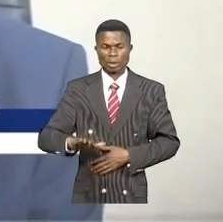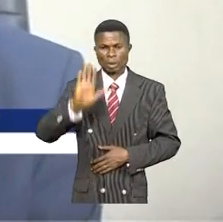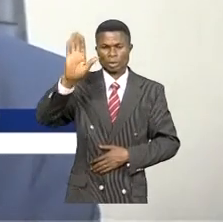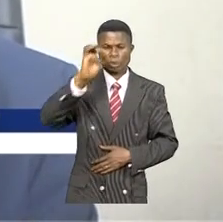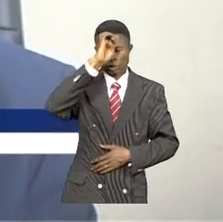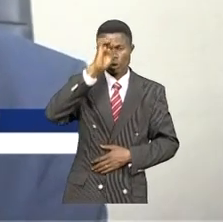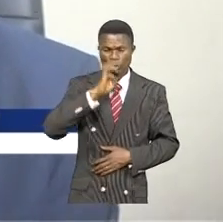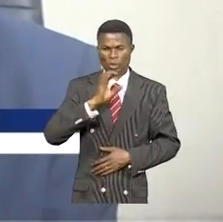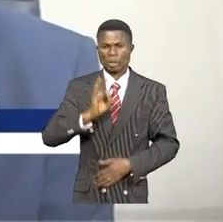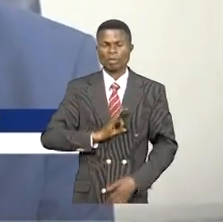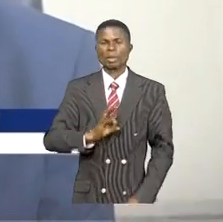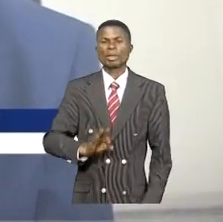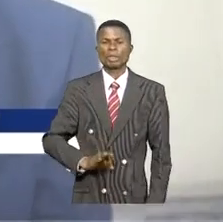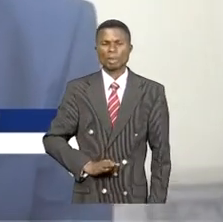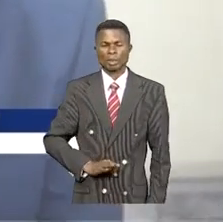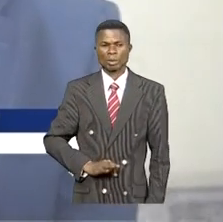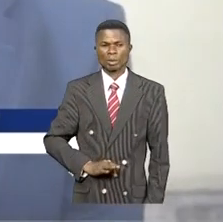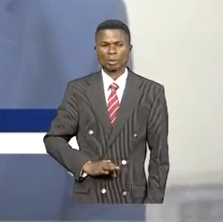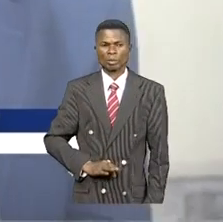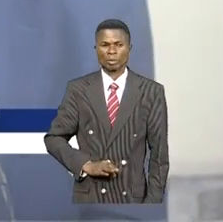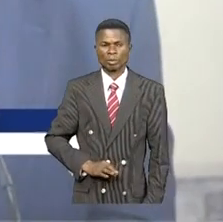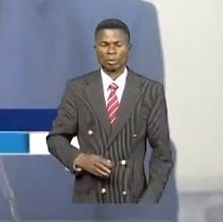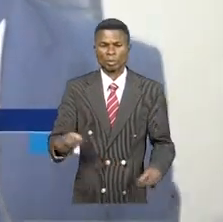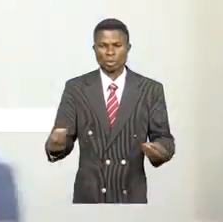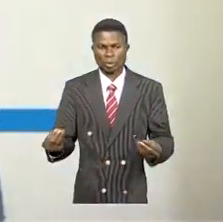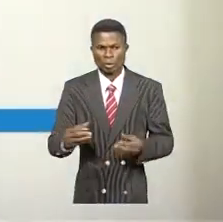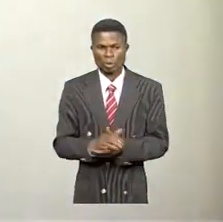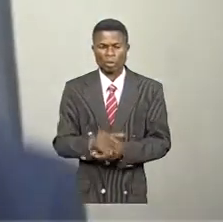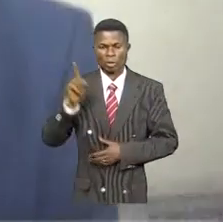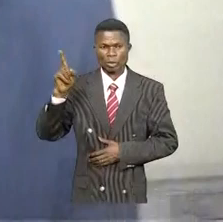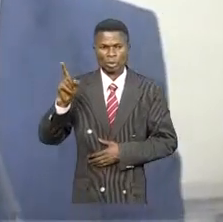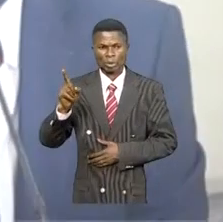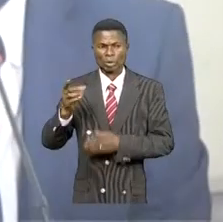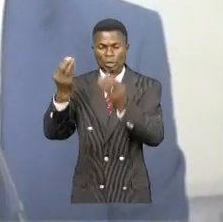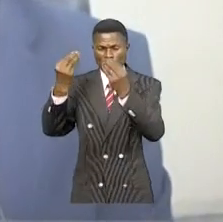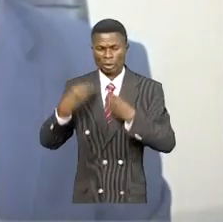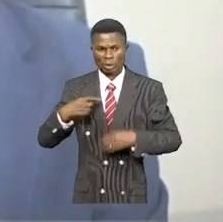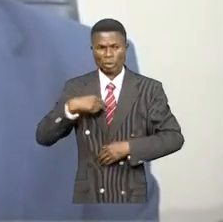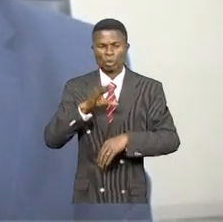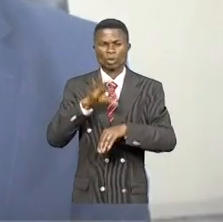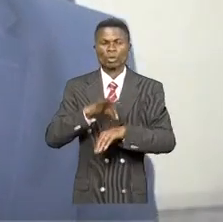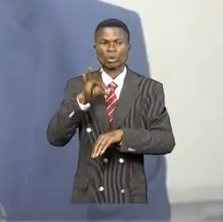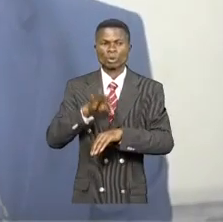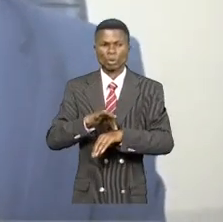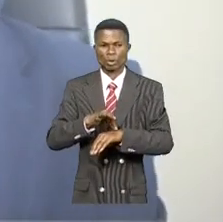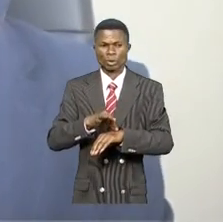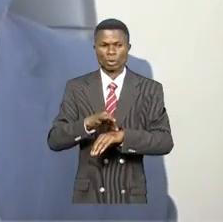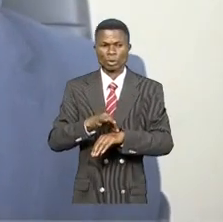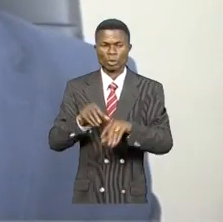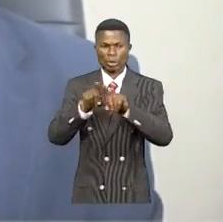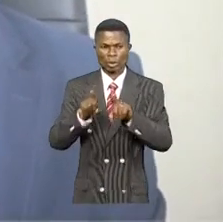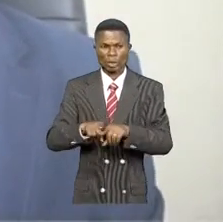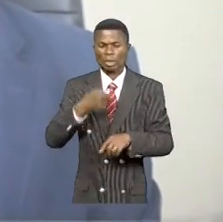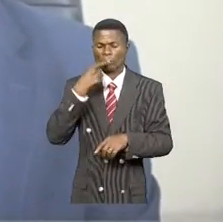Excellence Félix-Antoine Tshisekedi Tshilombo, qui nous a accordé cette opportunité de travailler pour